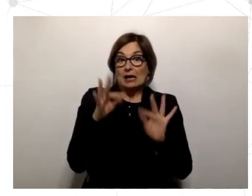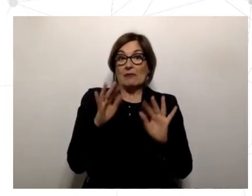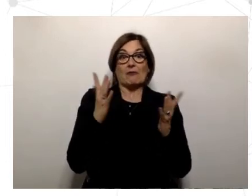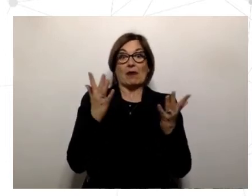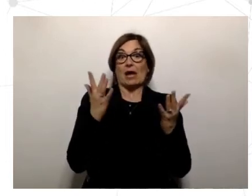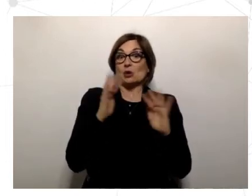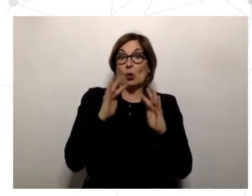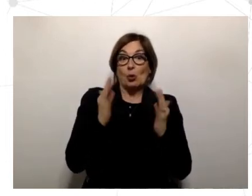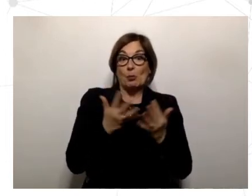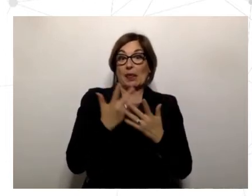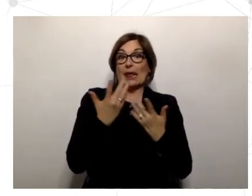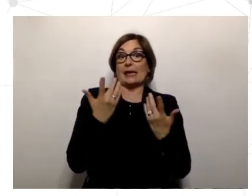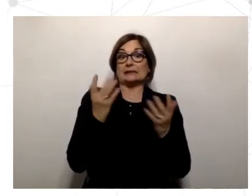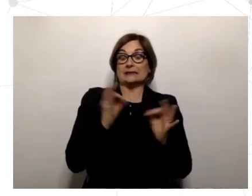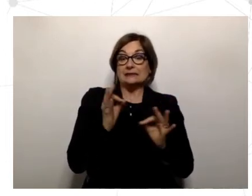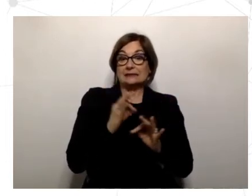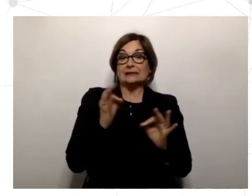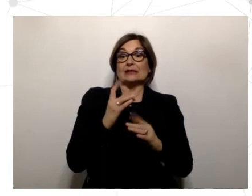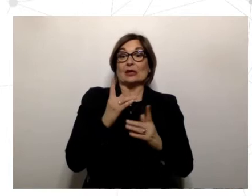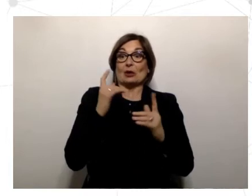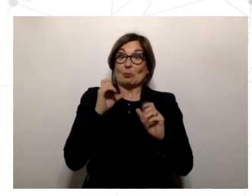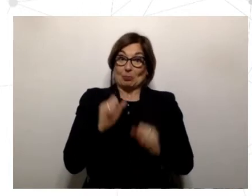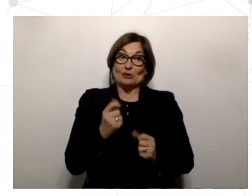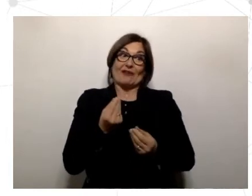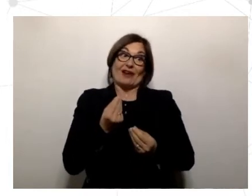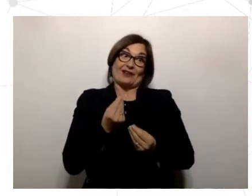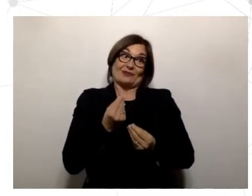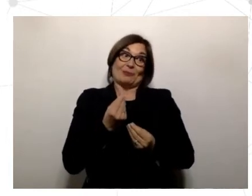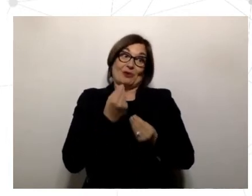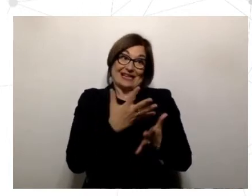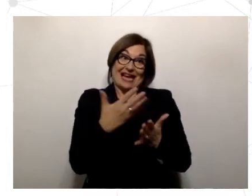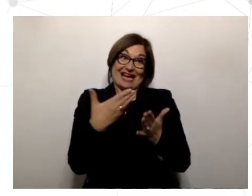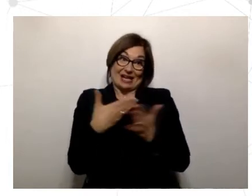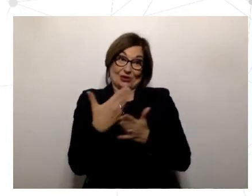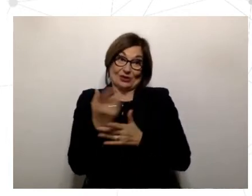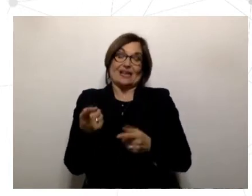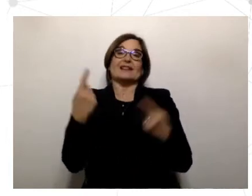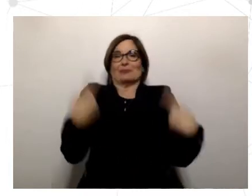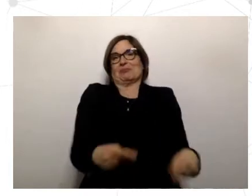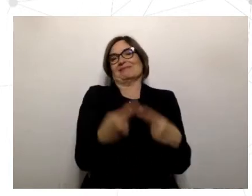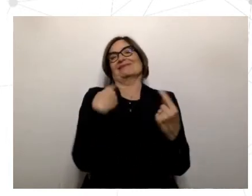non avessimo avuto la possibilità di farvi questo annuncio.